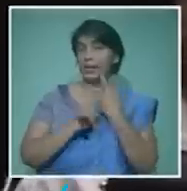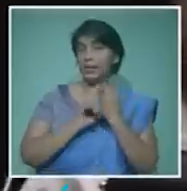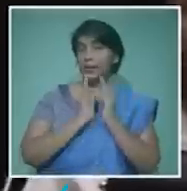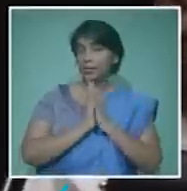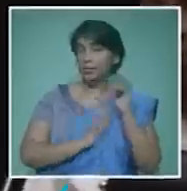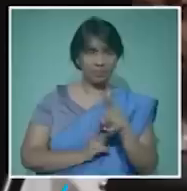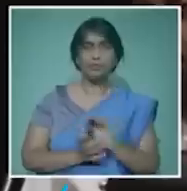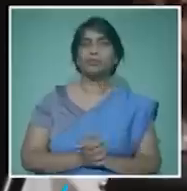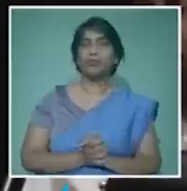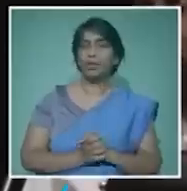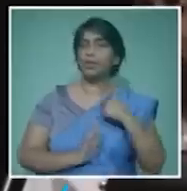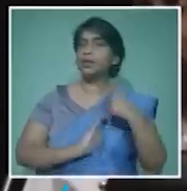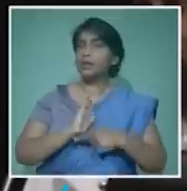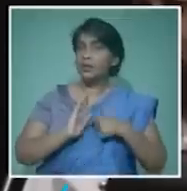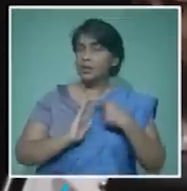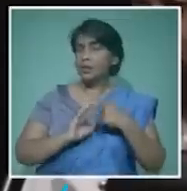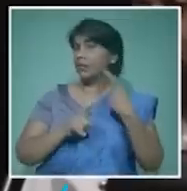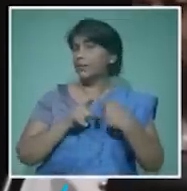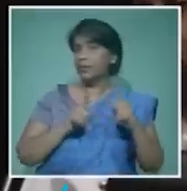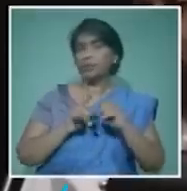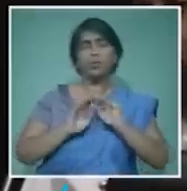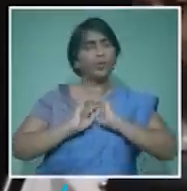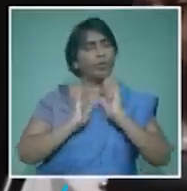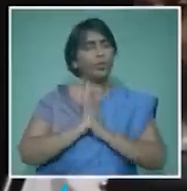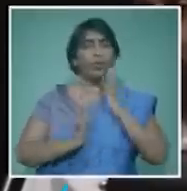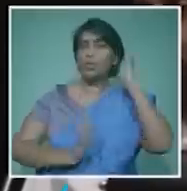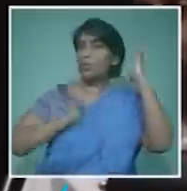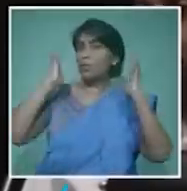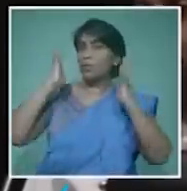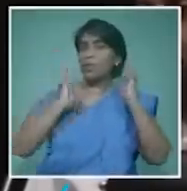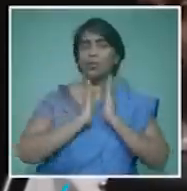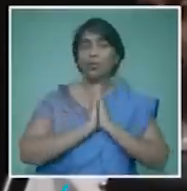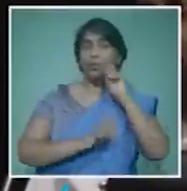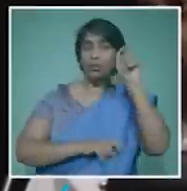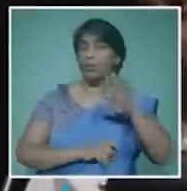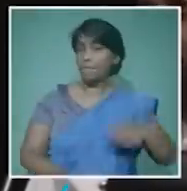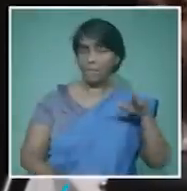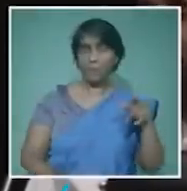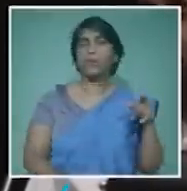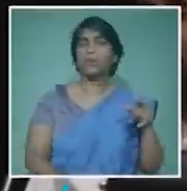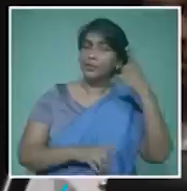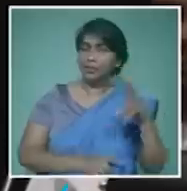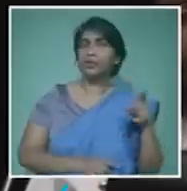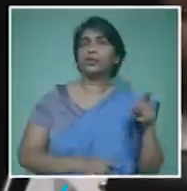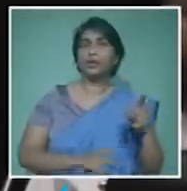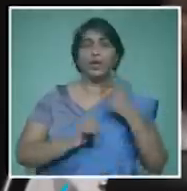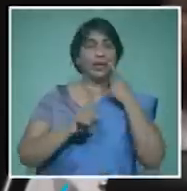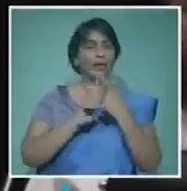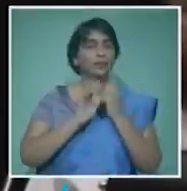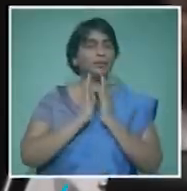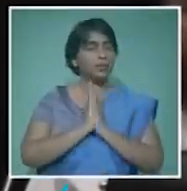වහන්සේ කියලා කියන්නේ ශ්‍රී ලාංකික පමණක් නෙවෙයි සමස්ත ලෝකවාසී බෞද්ධ ජනතාවගේ මුදුන් මල්කඩ. ඒක නිසා ශ්‍රී